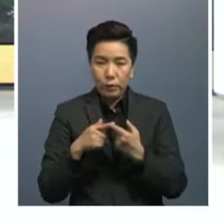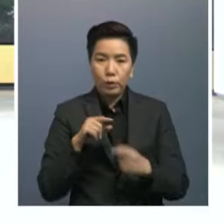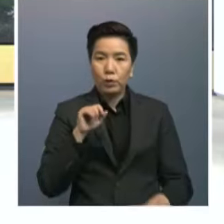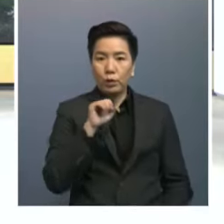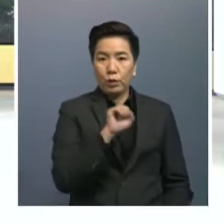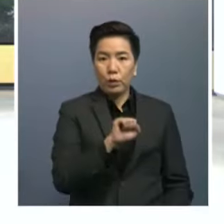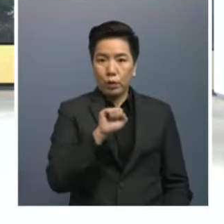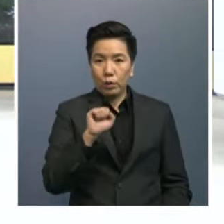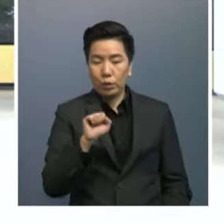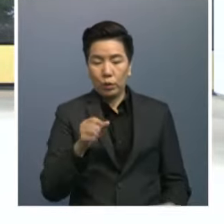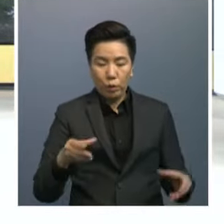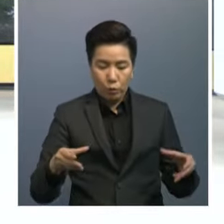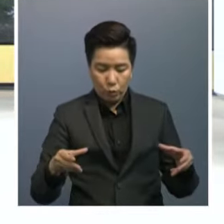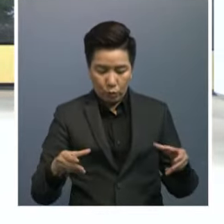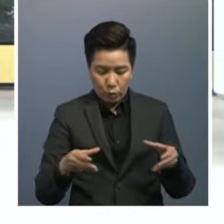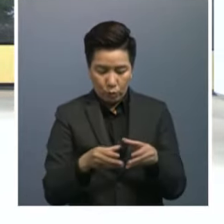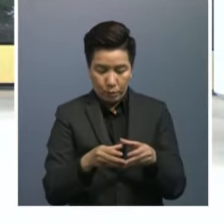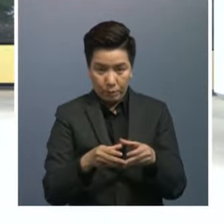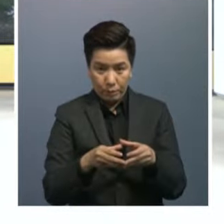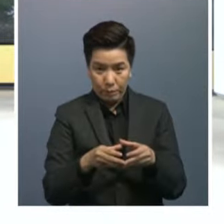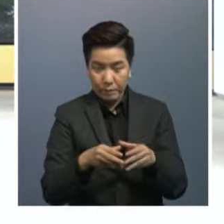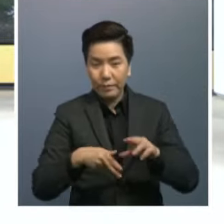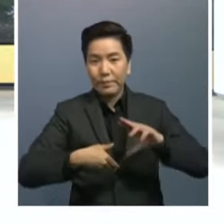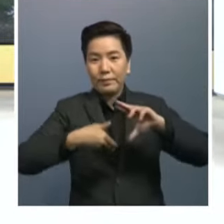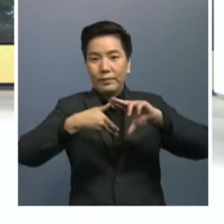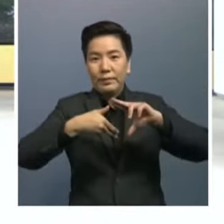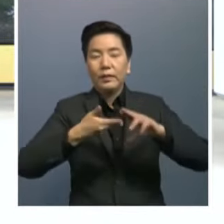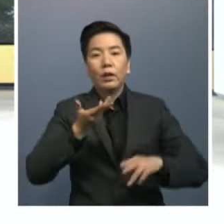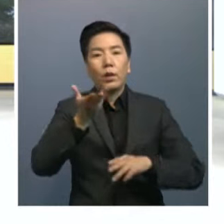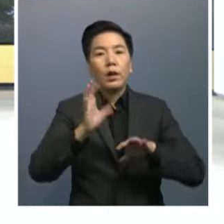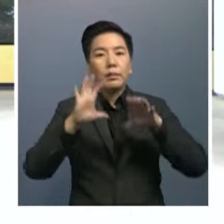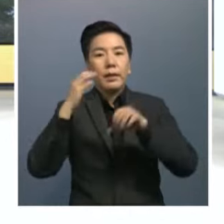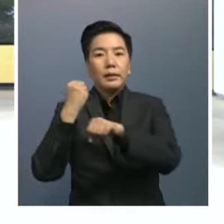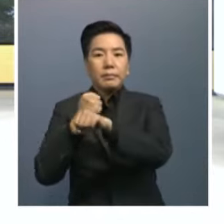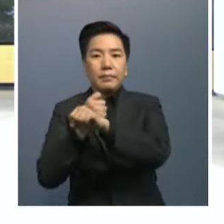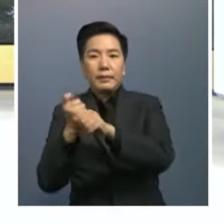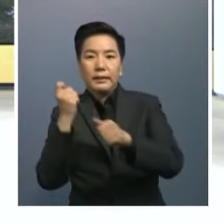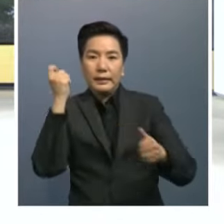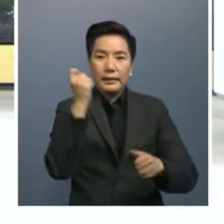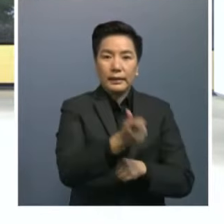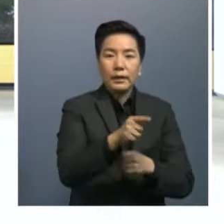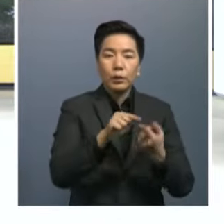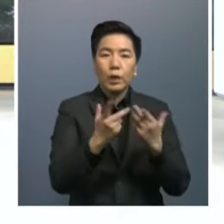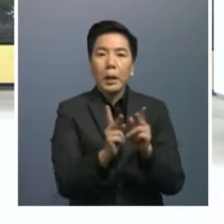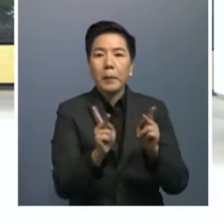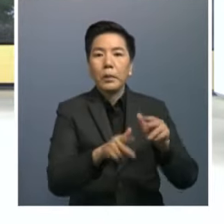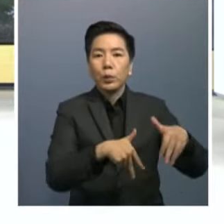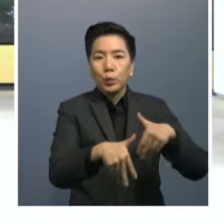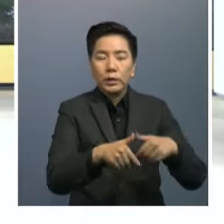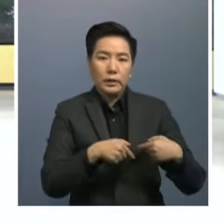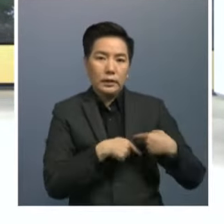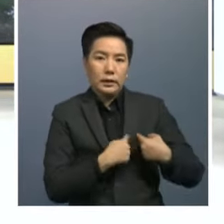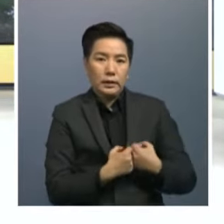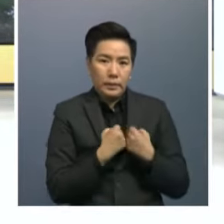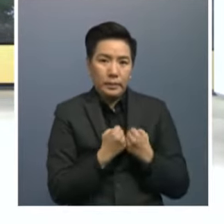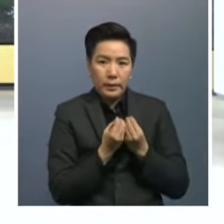สสจากพรรคพลังประชารัฐครับได้มีข้อเสนอแนะให้รัฐบาลนั้นให้ค่าตอบแทนกับคณะกรรมการชุมชนเพื่อเป็นขวัญและกำลังใจในการ